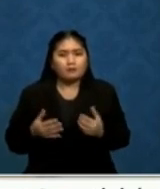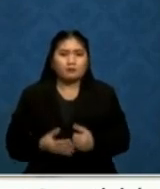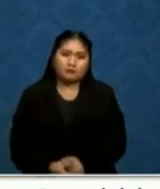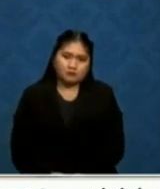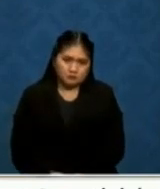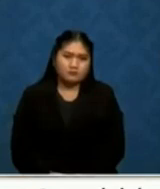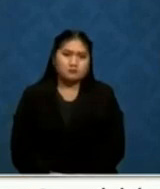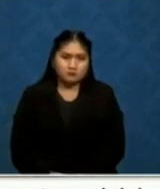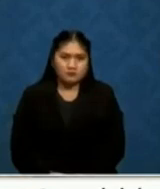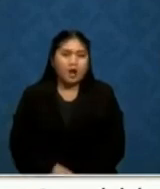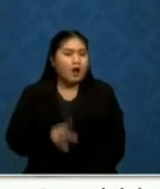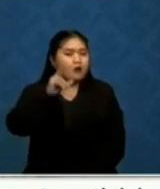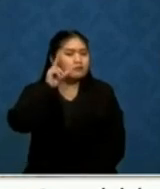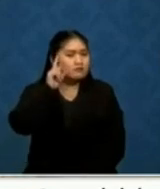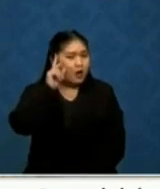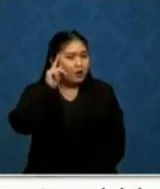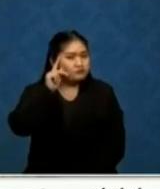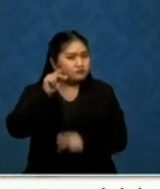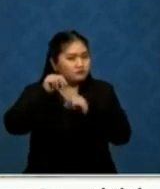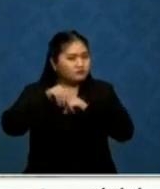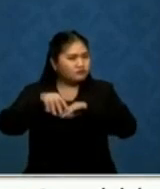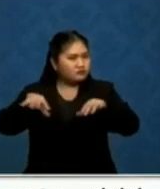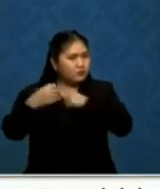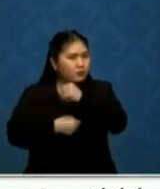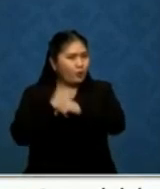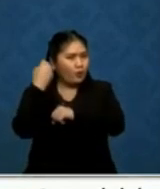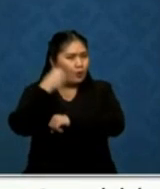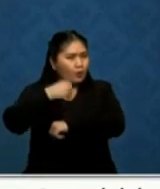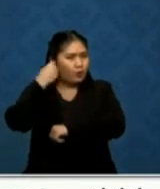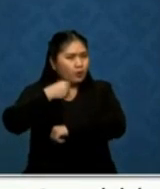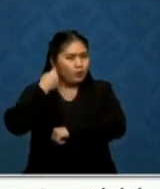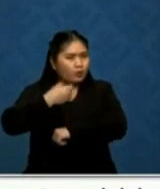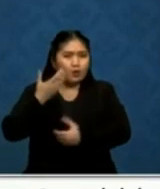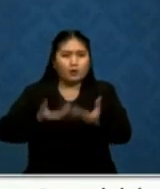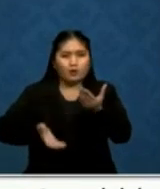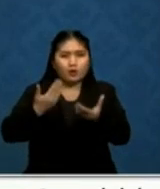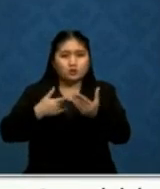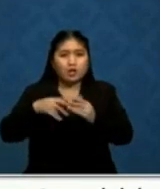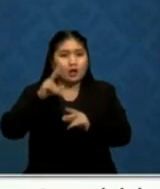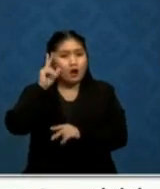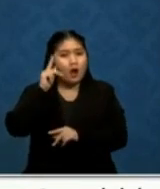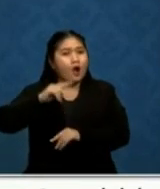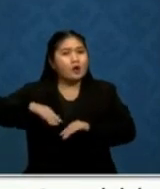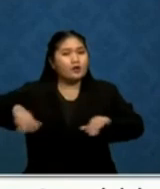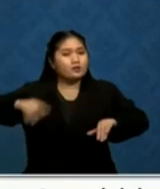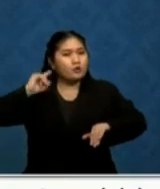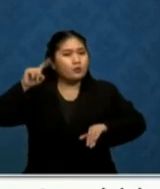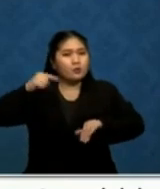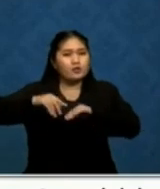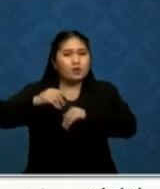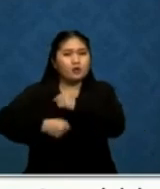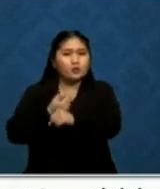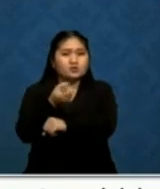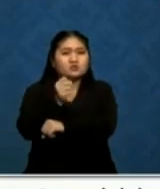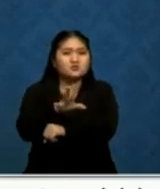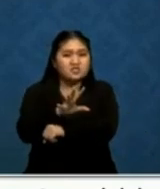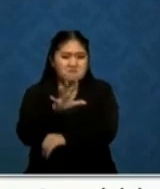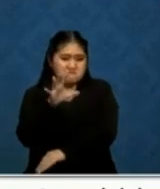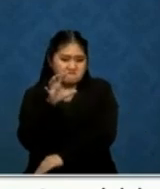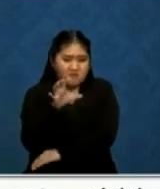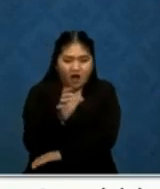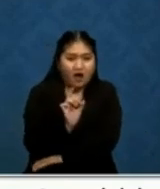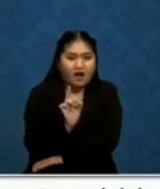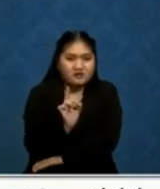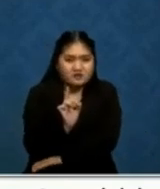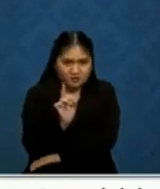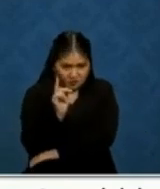เราเห็นข่าวนะคะในทุกๆปีค่ะอย่างเช่นข่าวเด็กหญิงอายุ14นะคะถูกบังคับ